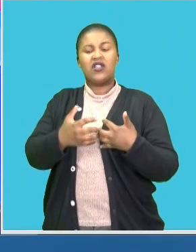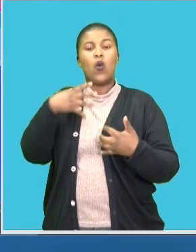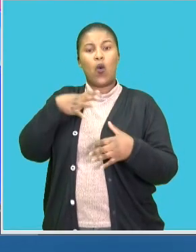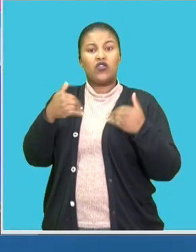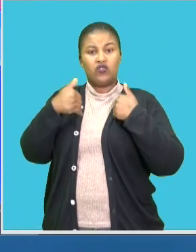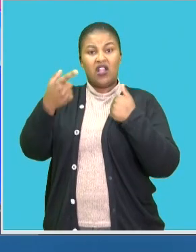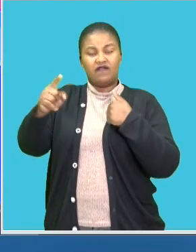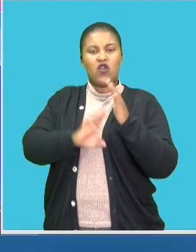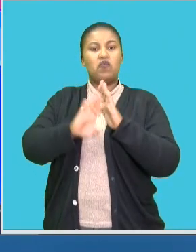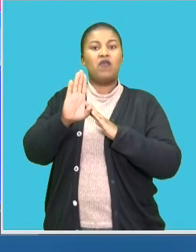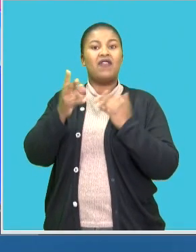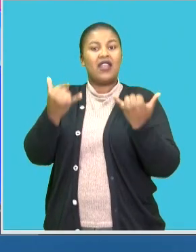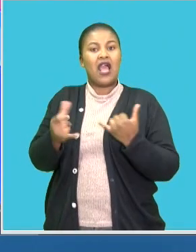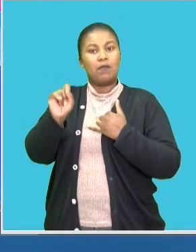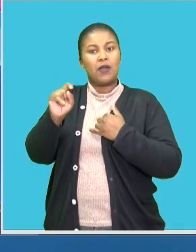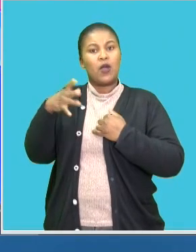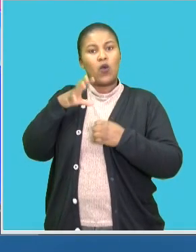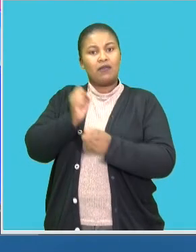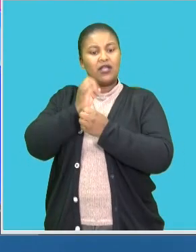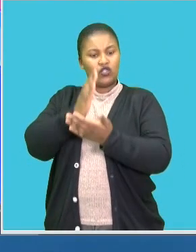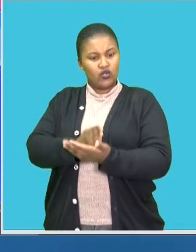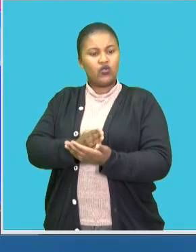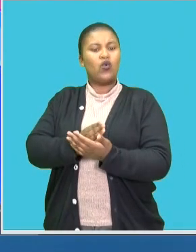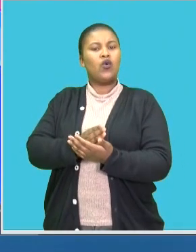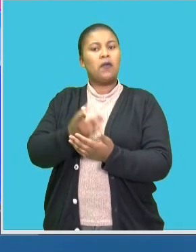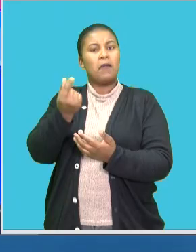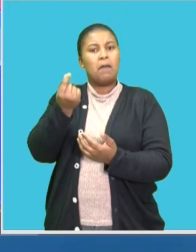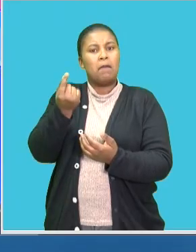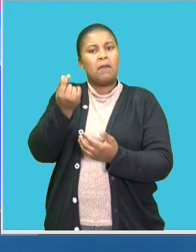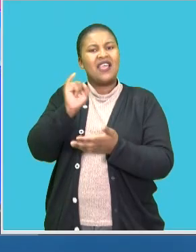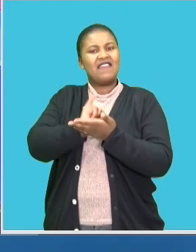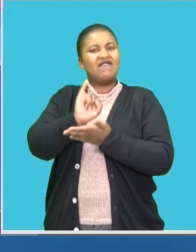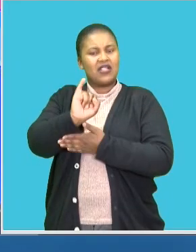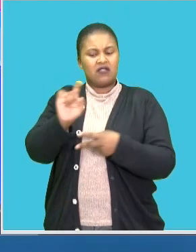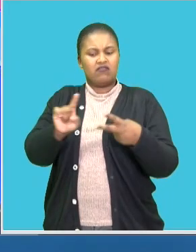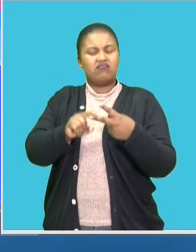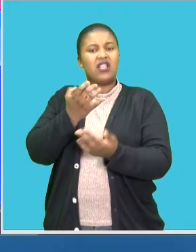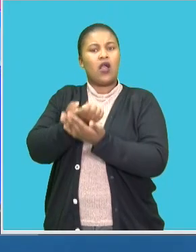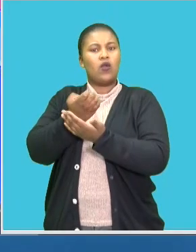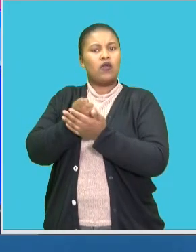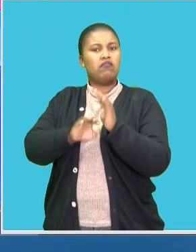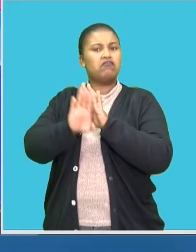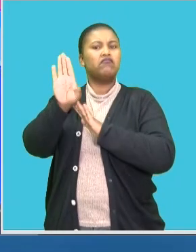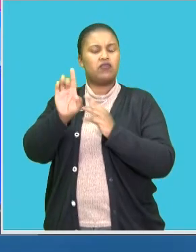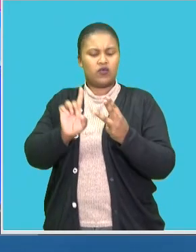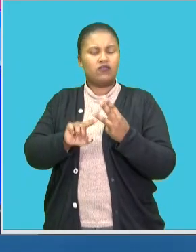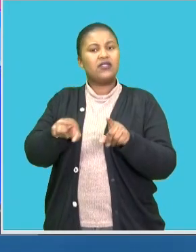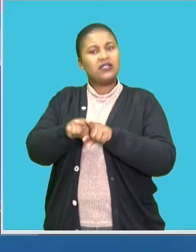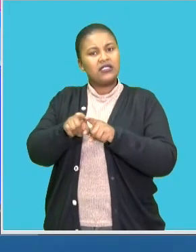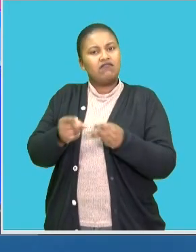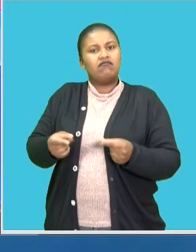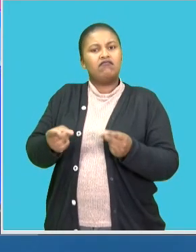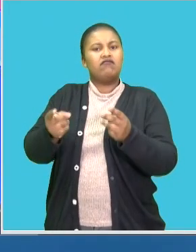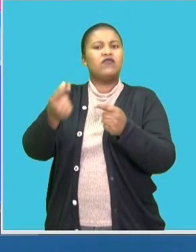yophuhliso. Lo msebenzi ujolise ekuvuleni utyalo-mali, ukhuthaza ukukhula koqoqosho kunye nokukhawulezisa uphuhliso